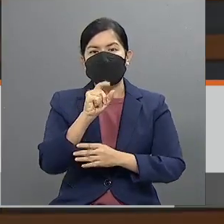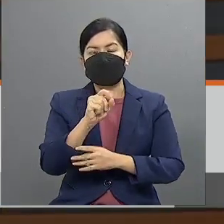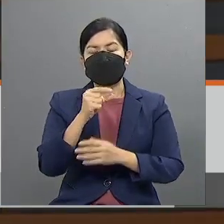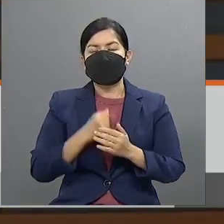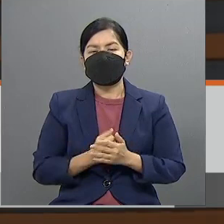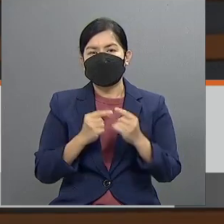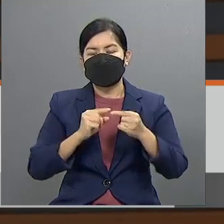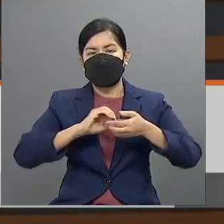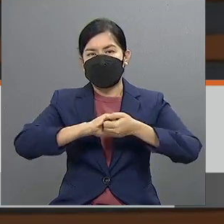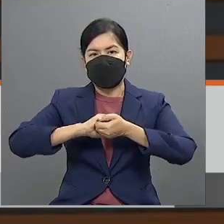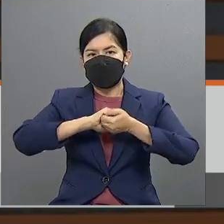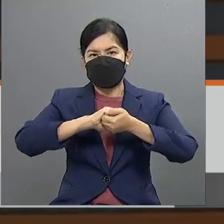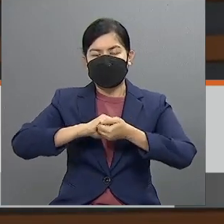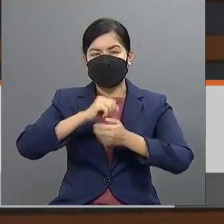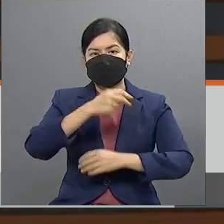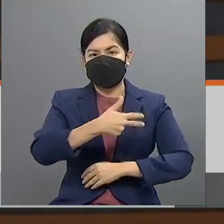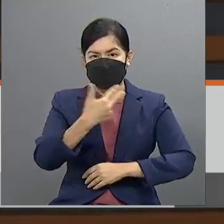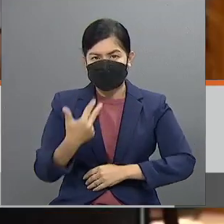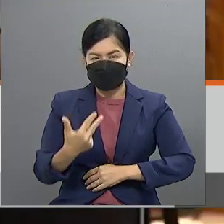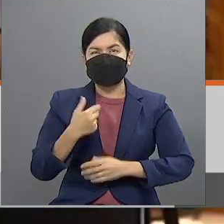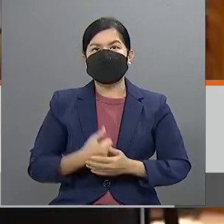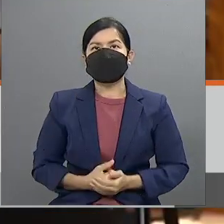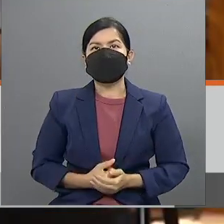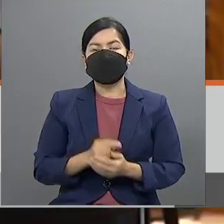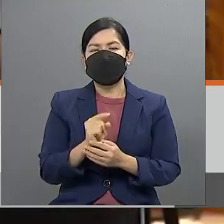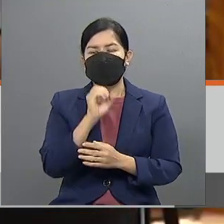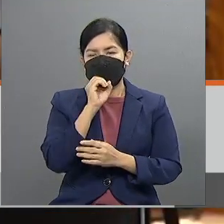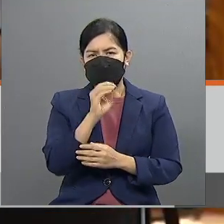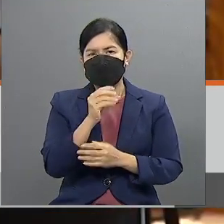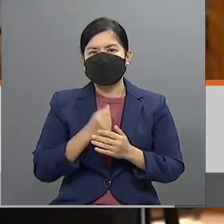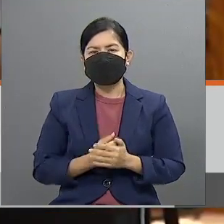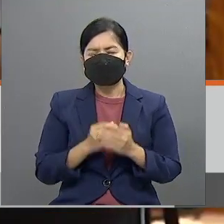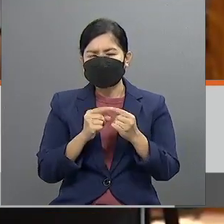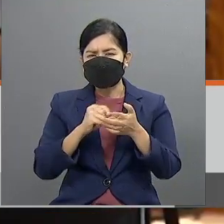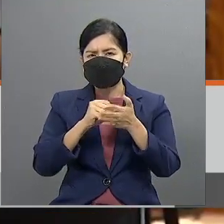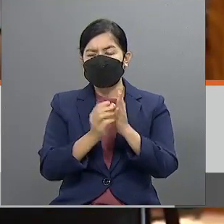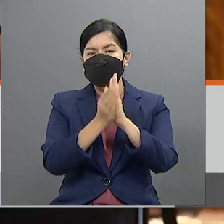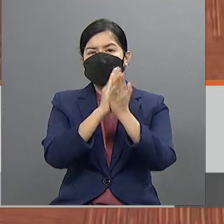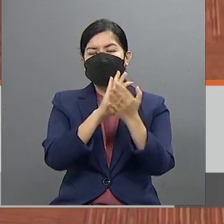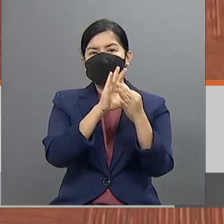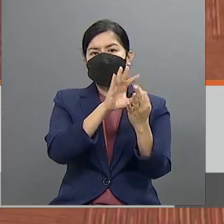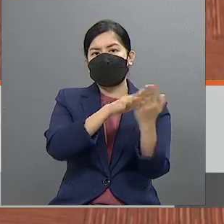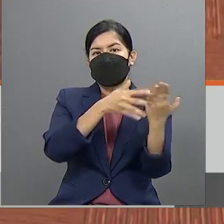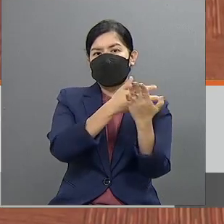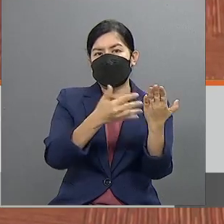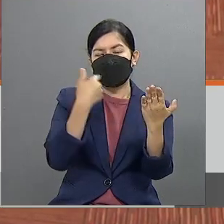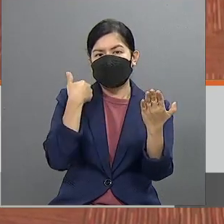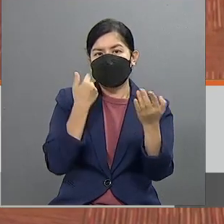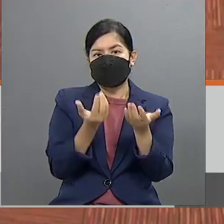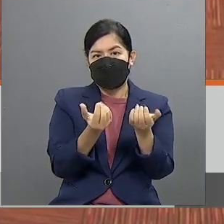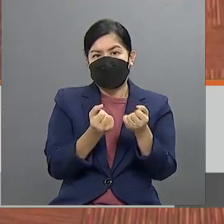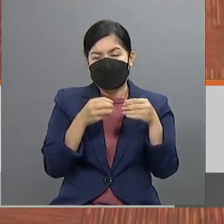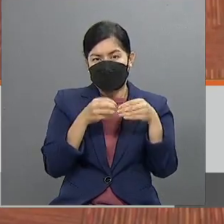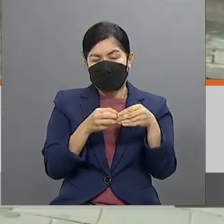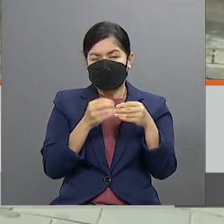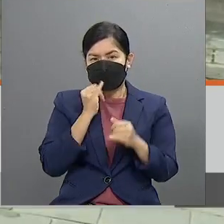ทย PBS ธนบุรี Healthcare Groupให้ข้อมูลว่าได้ปรับแผนให้บริการรองรับปริมาณคนที่จะมารับบริการรวม